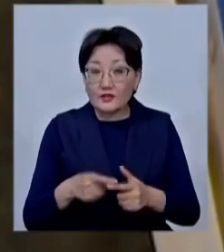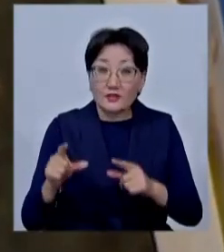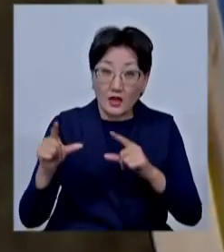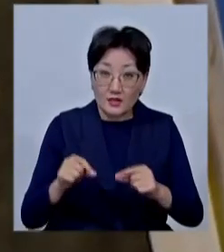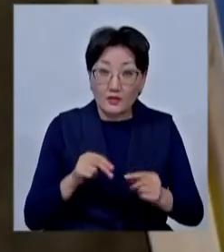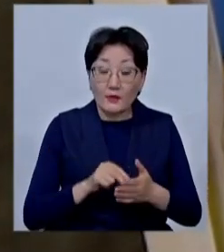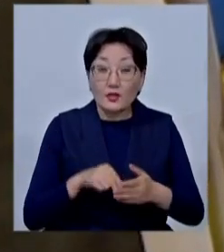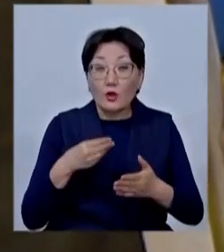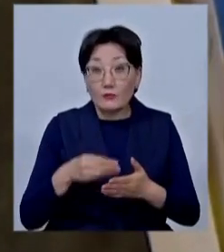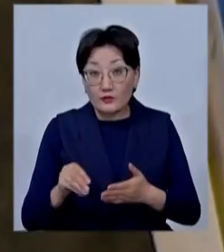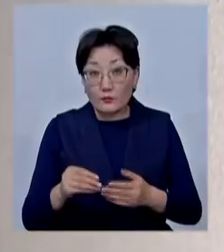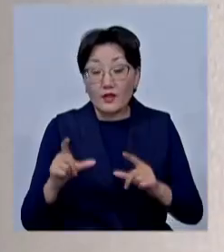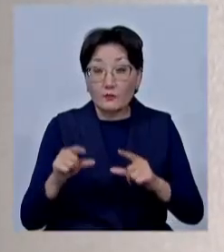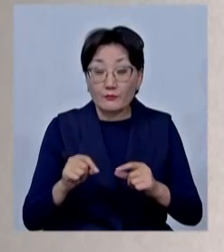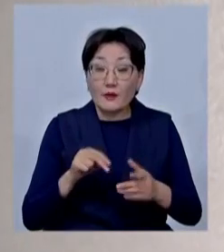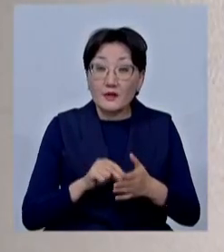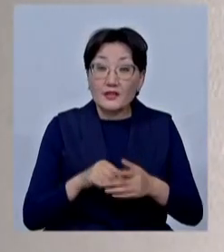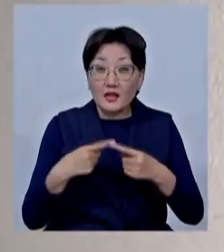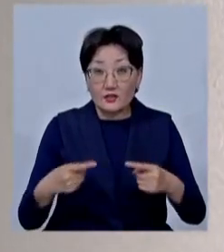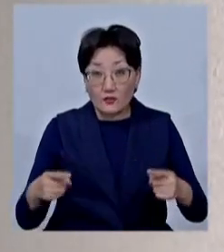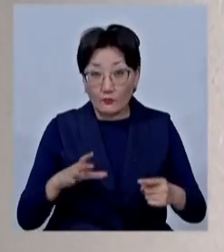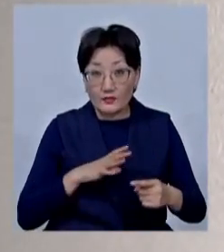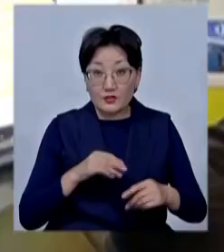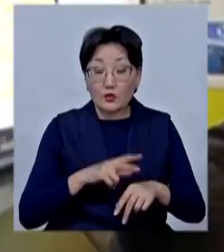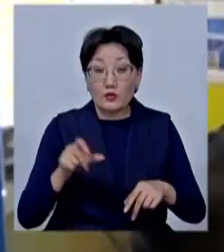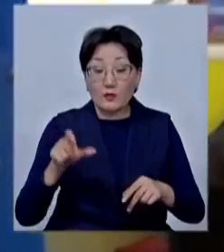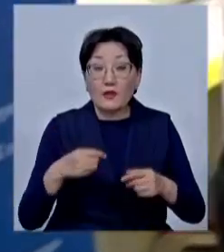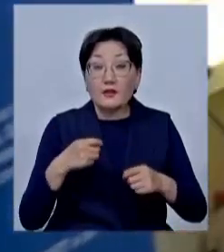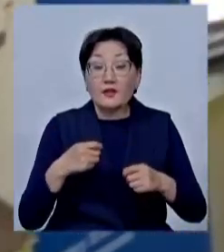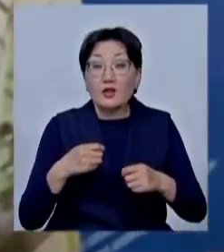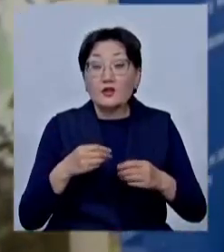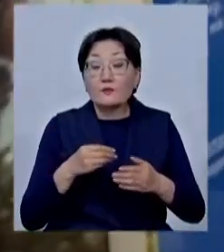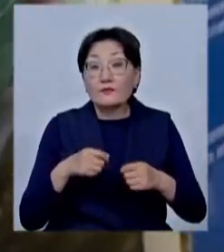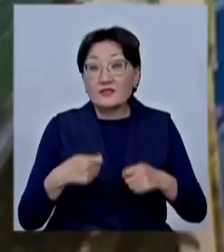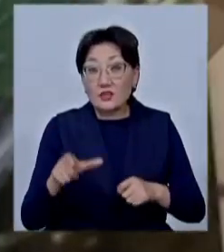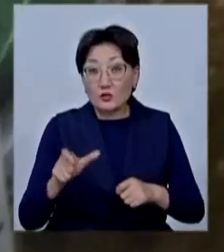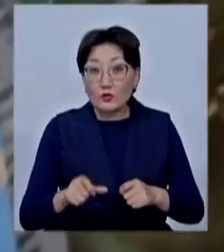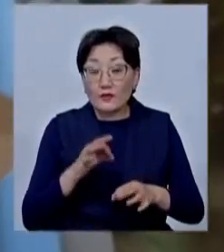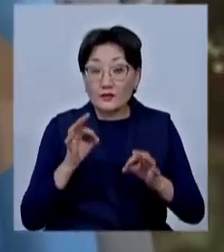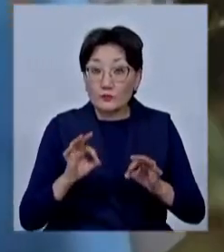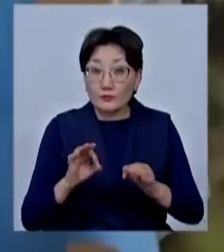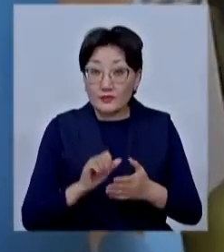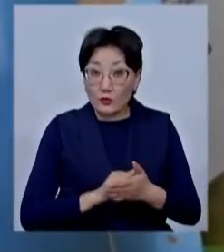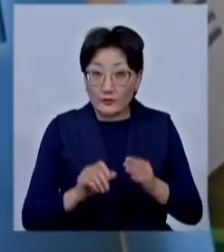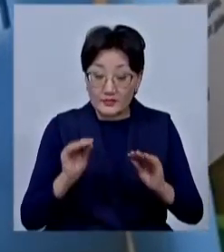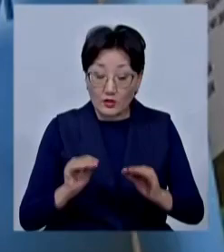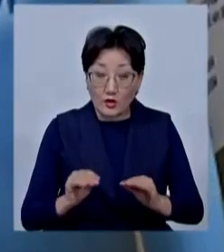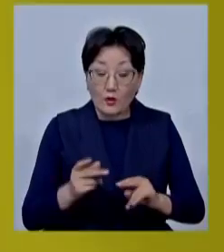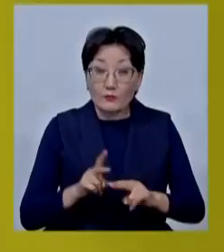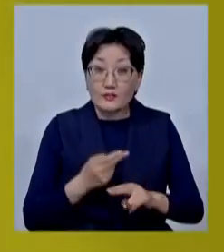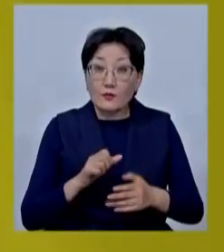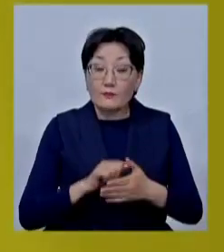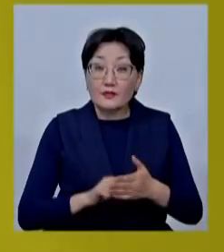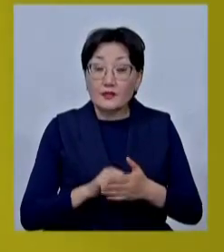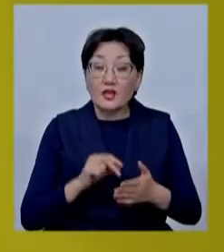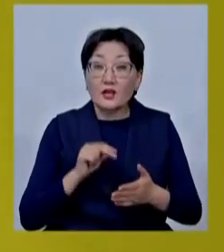бағада сатып алғандықтан бағада бөлек болатынын айтады. Тәртіп сақшылары сатушыдан түсініктеме алды. Полицейлер бұл дәріханада дәріні негізсіз қымбат